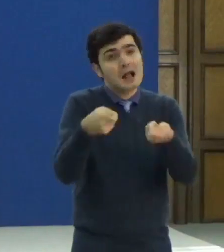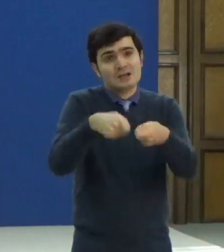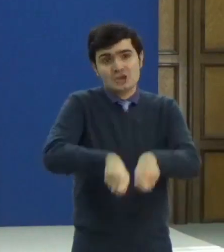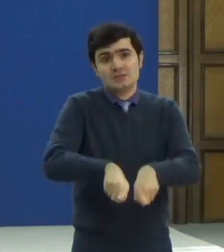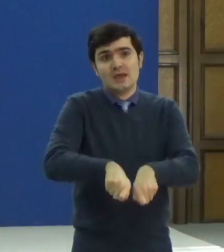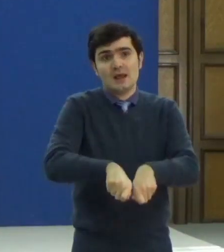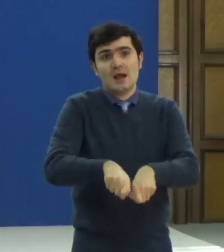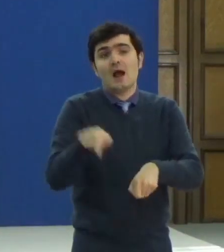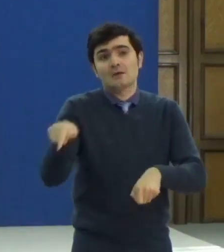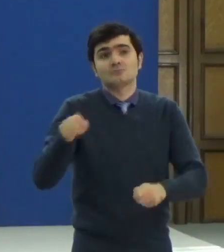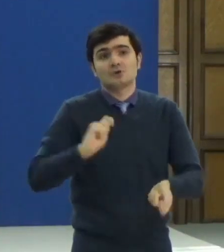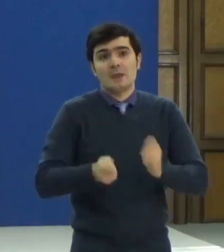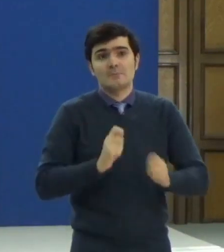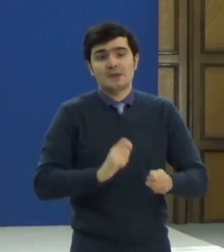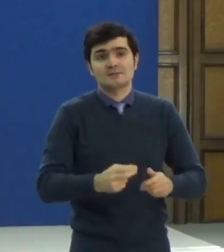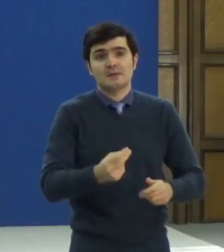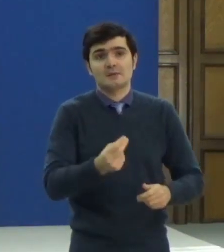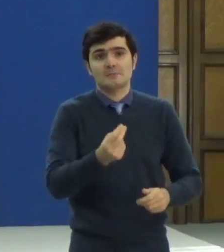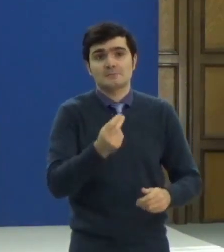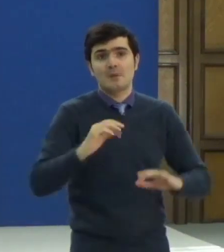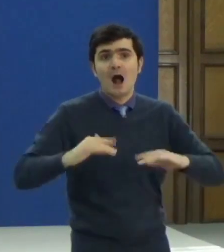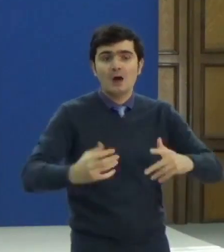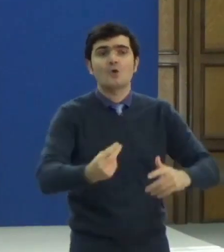respectivei piețe agroalimentare.